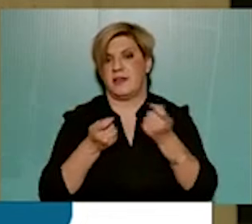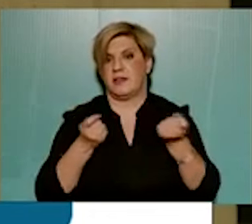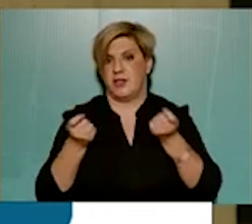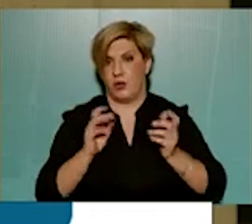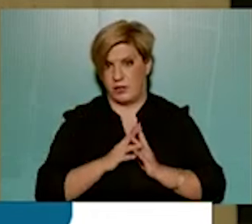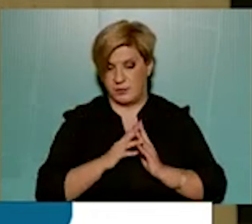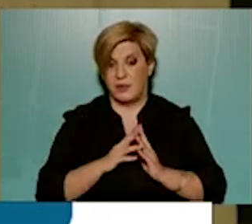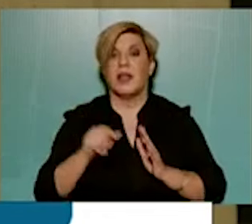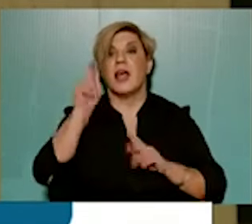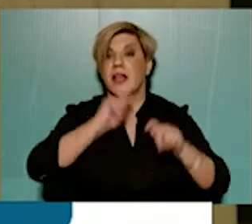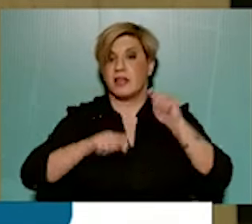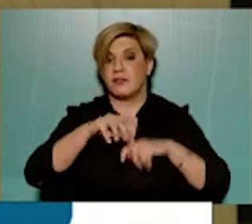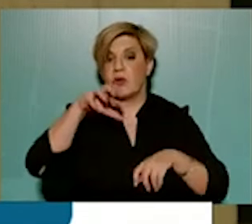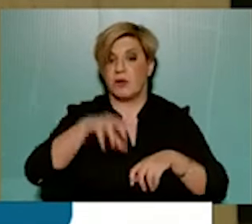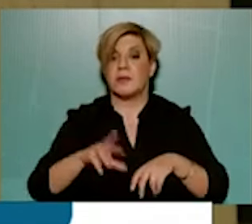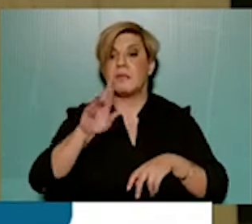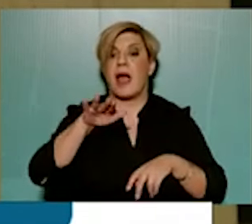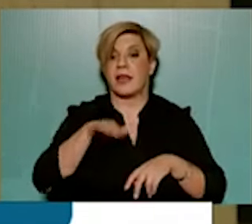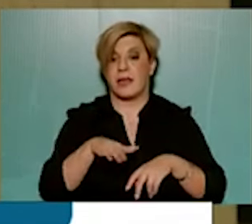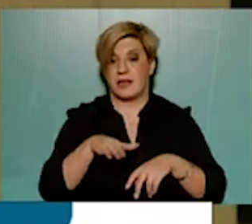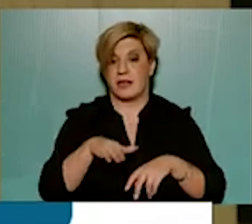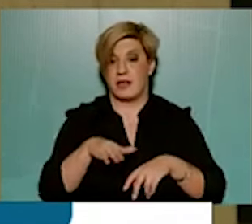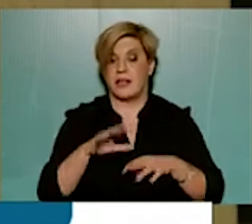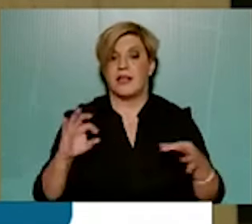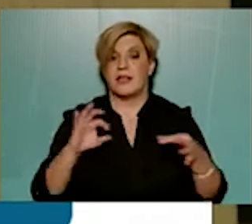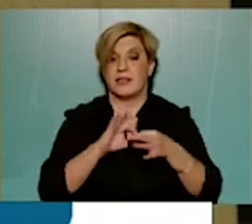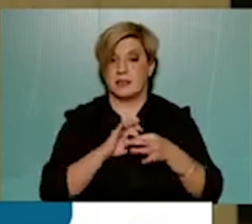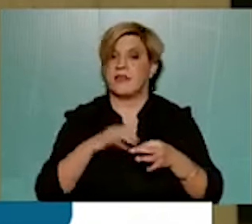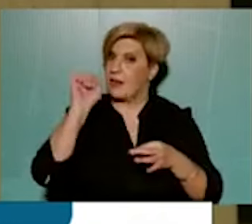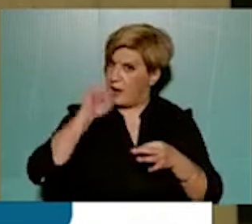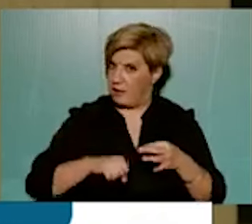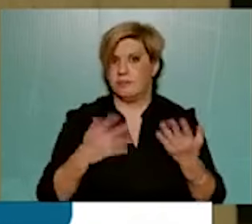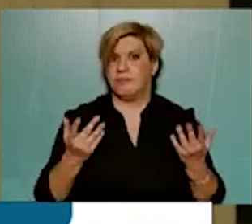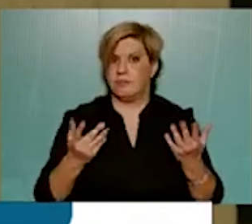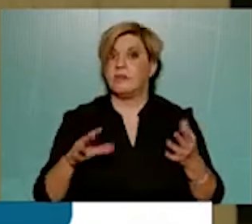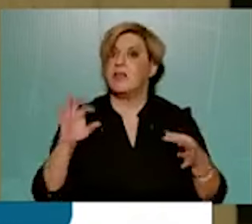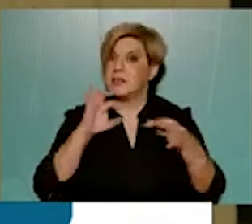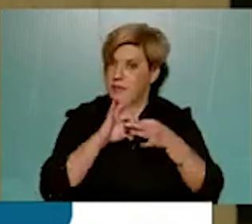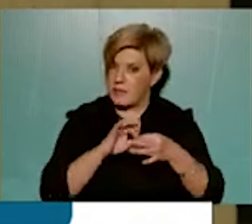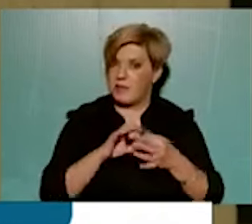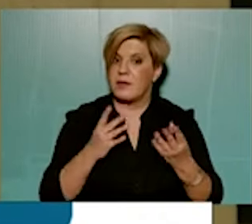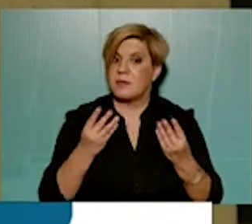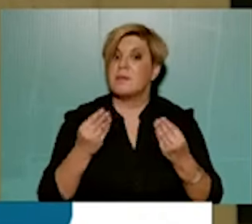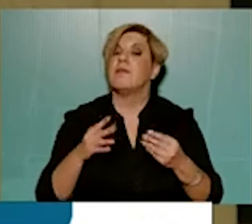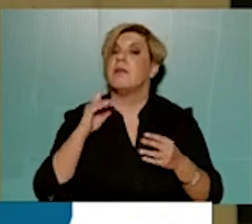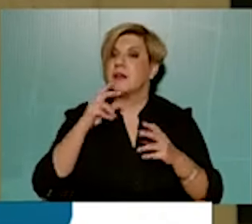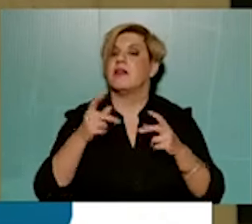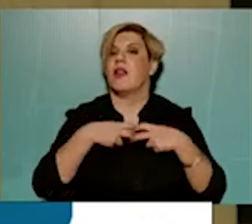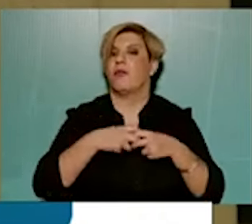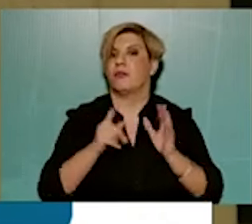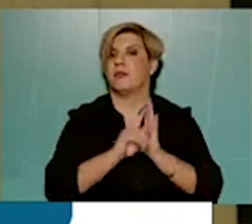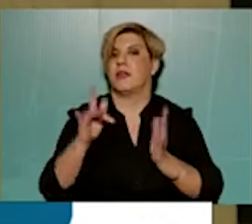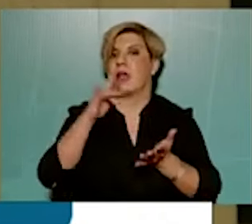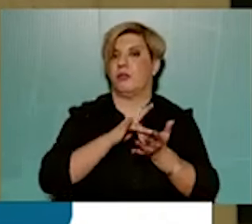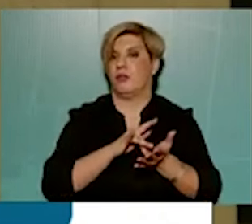δραστηριότητες. Η κατασκευή χώρων στάθμευσης να συνδεθεί, να γίνει, ναι. Να συνδεθεί όμως μέσων μαζικής μεταφοράς με το